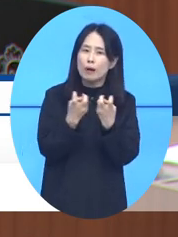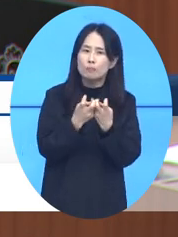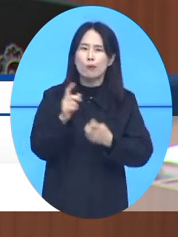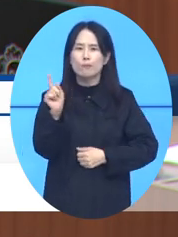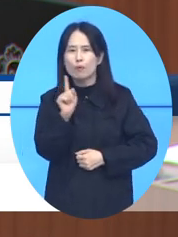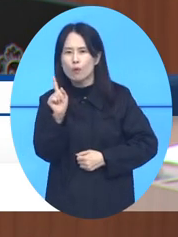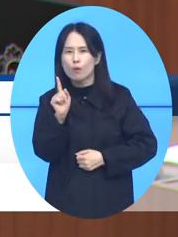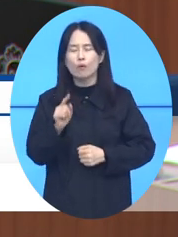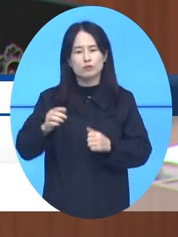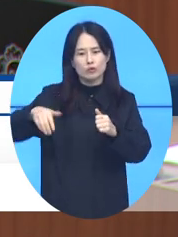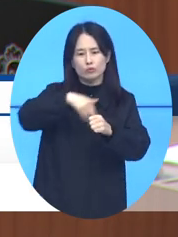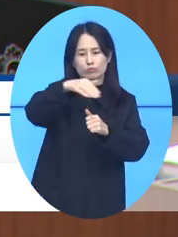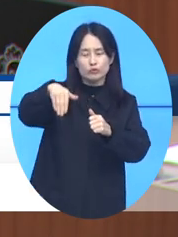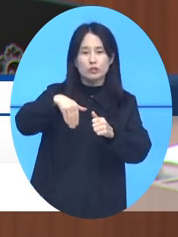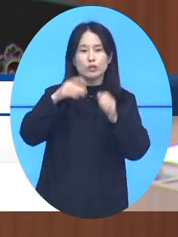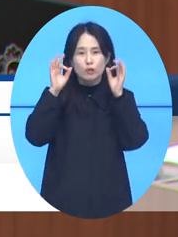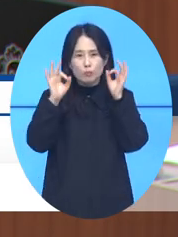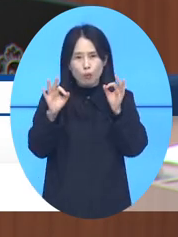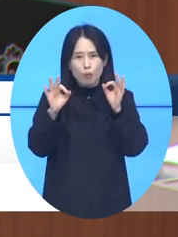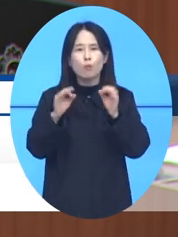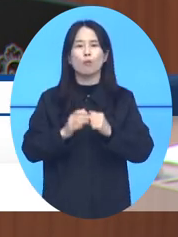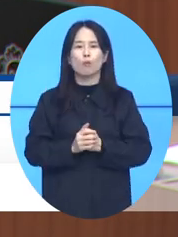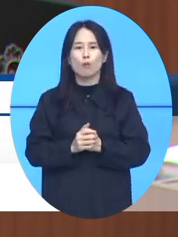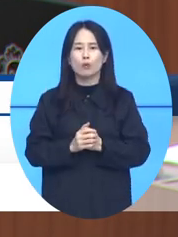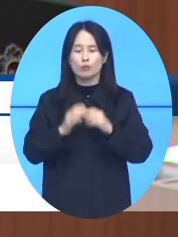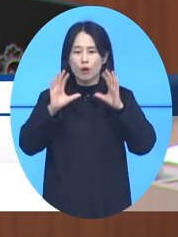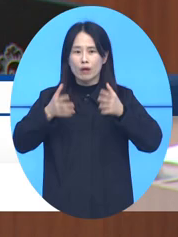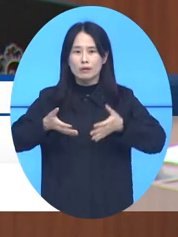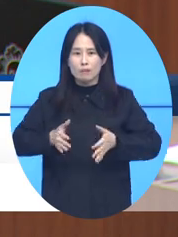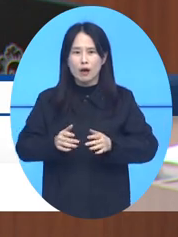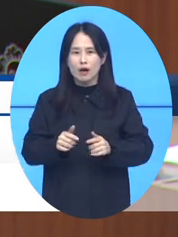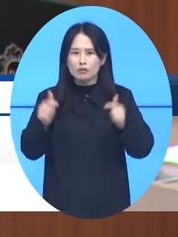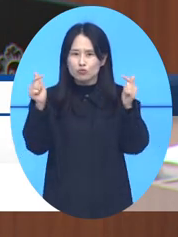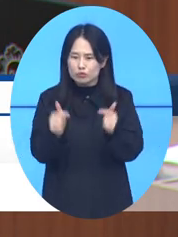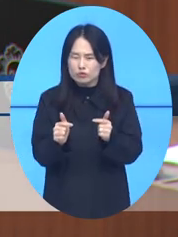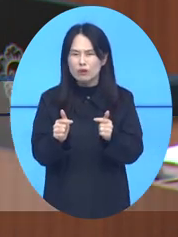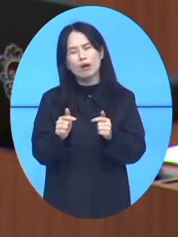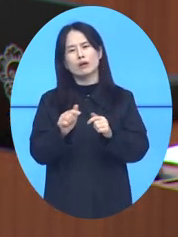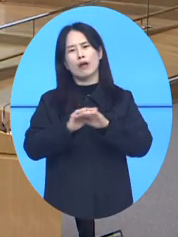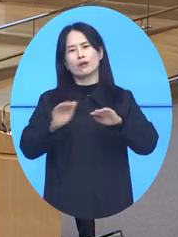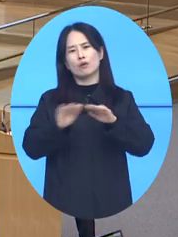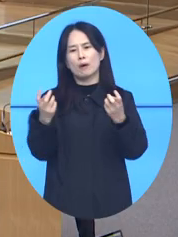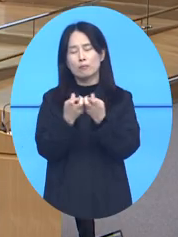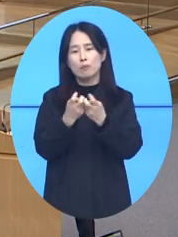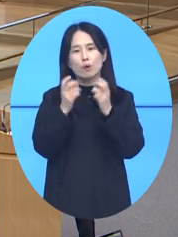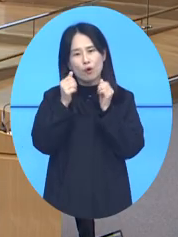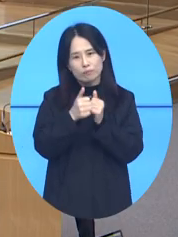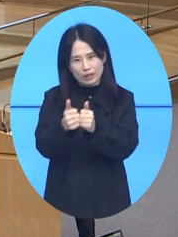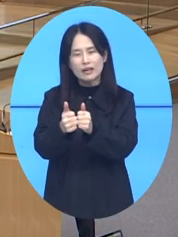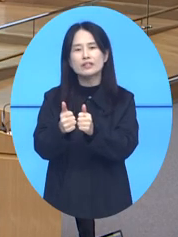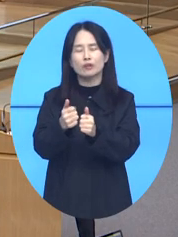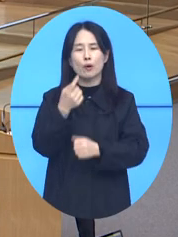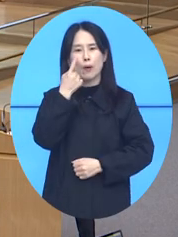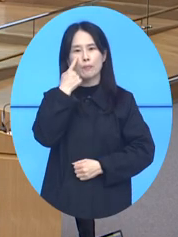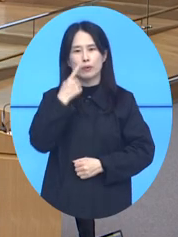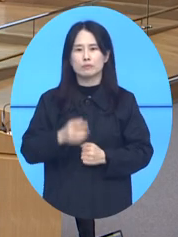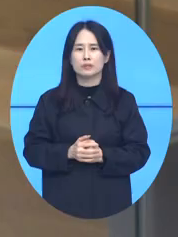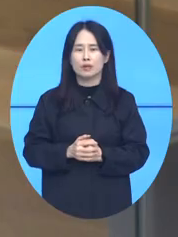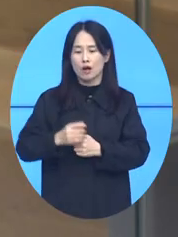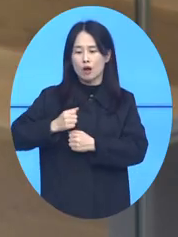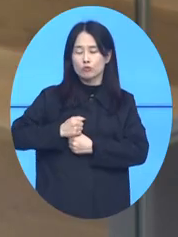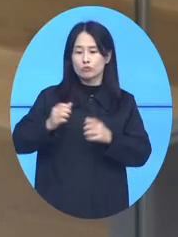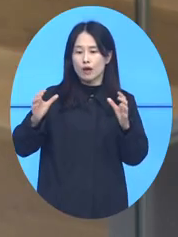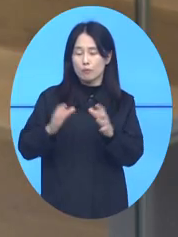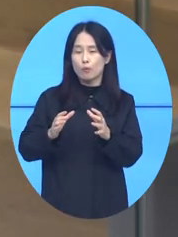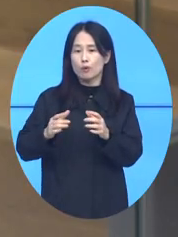사정 보면서 또 저출생 전체 대책과 보면서 할수 있도록 하겠습니다. 군사시설이 밀집된 경기